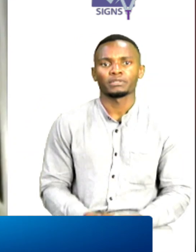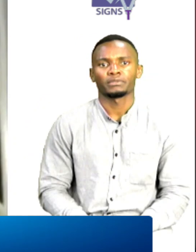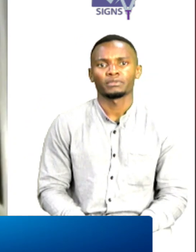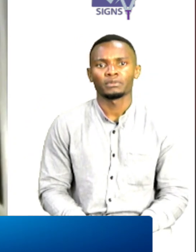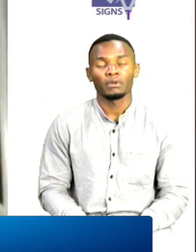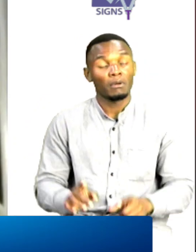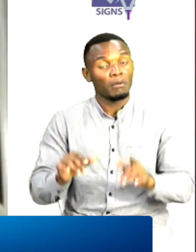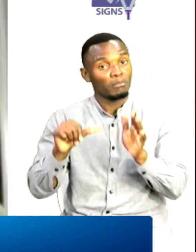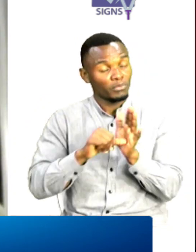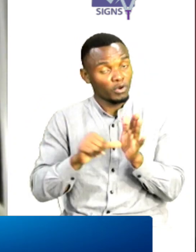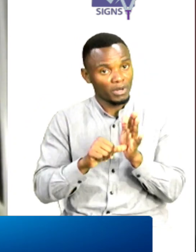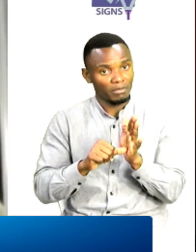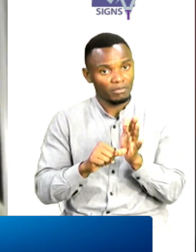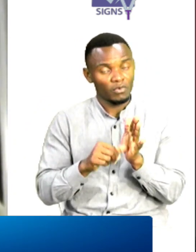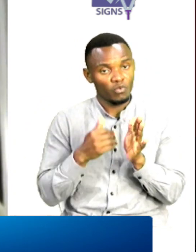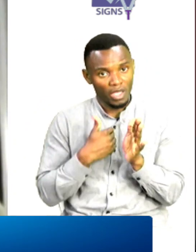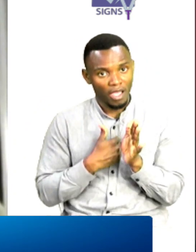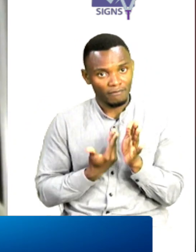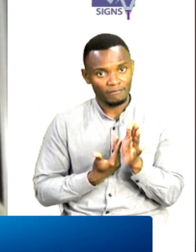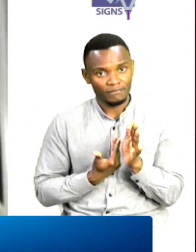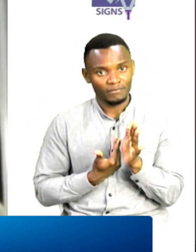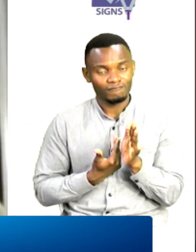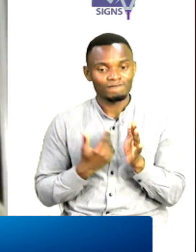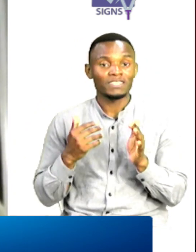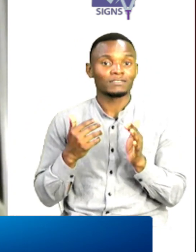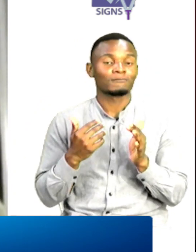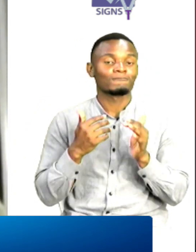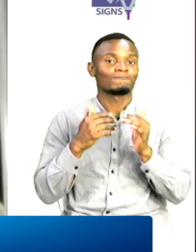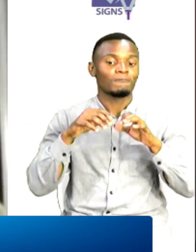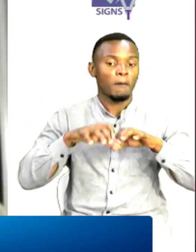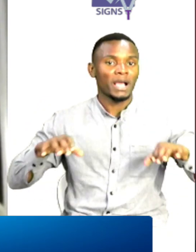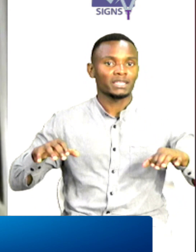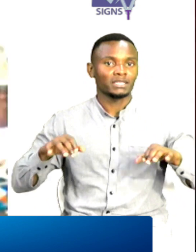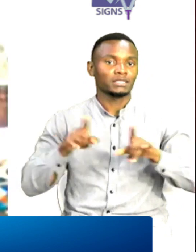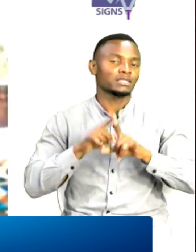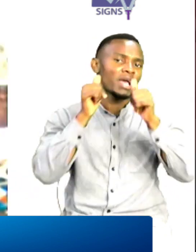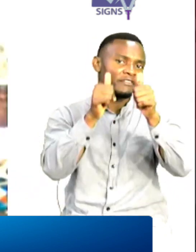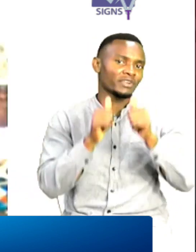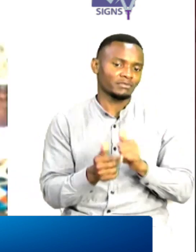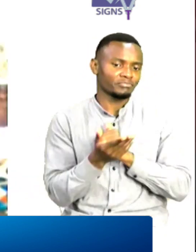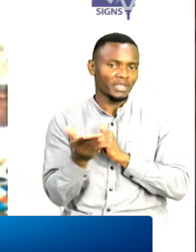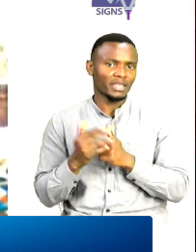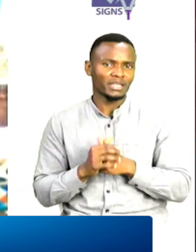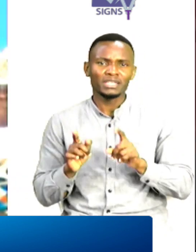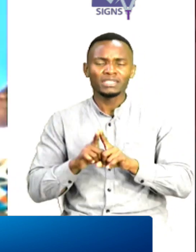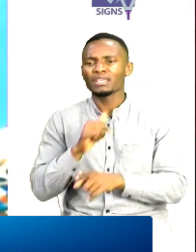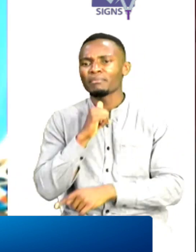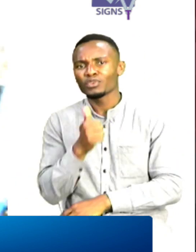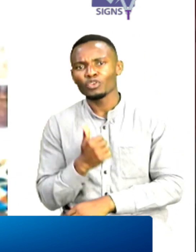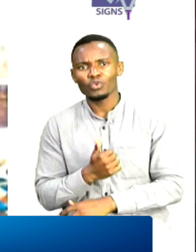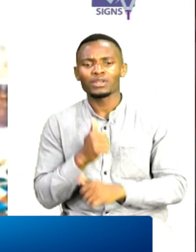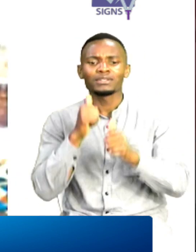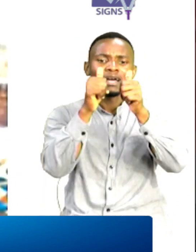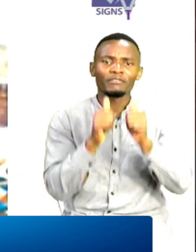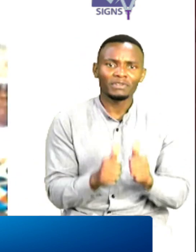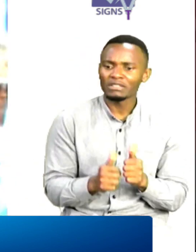Shida ambayo imetusumbua ni shida ya marketing katika nchi yetu ya Kenya, utalii. Na sio marketing ya watu wa pesa ndogo ndogo peke yake.